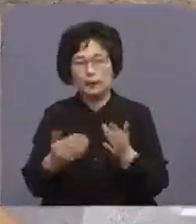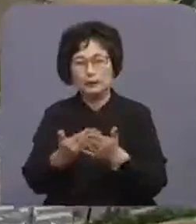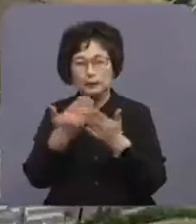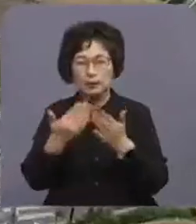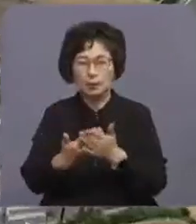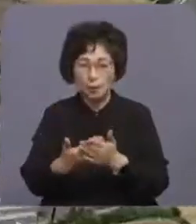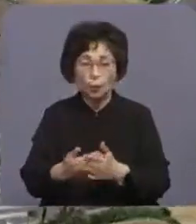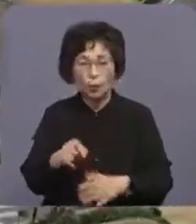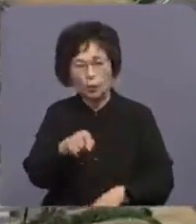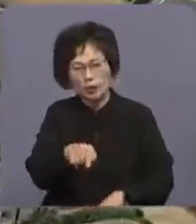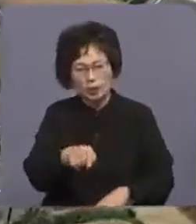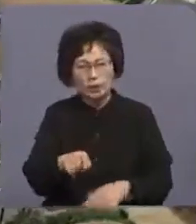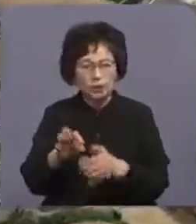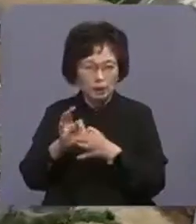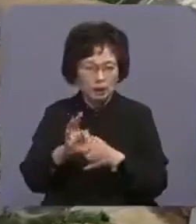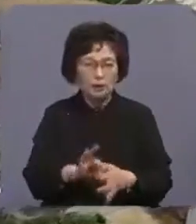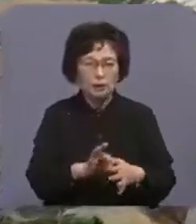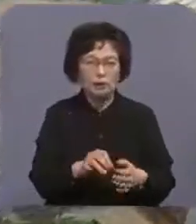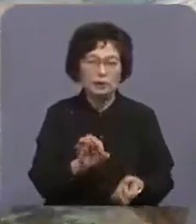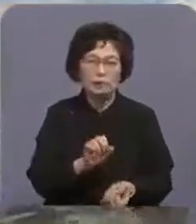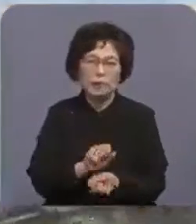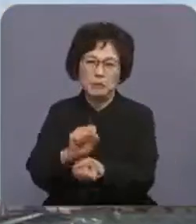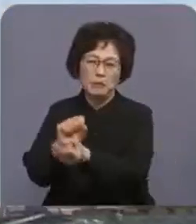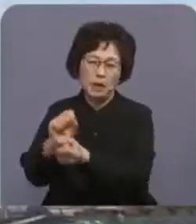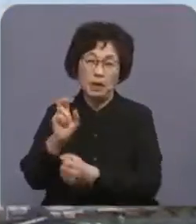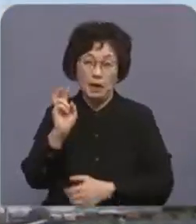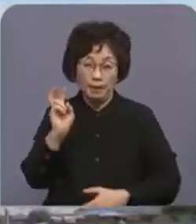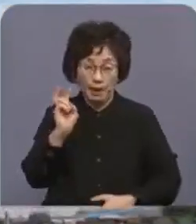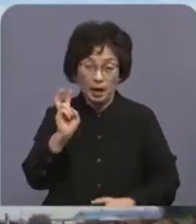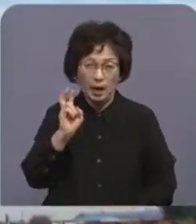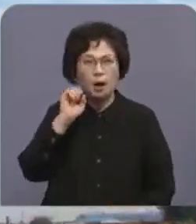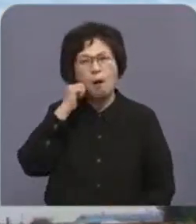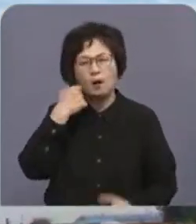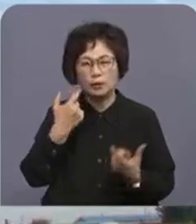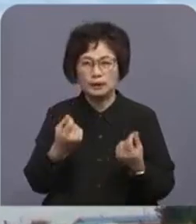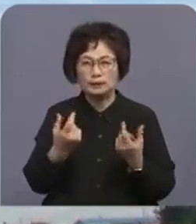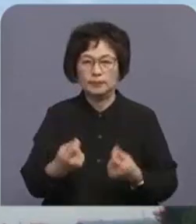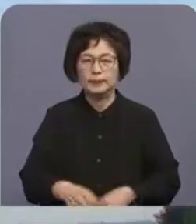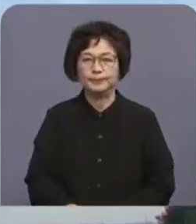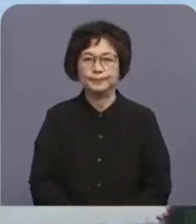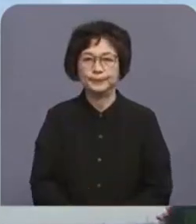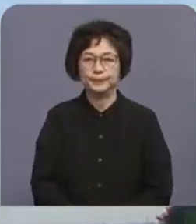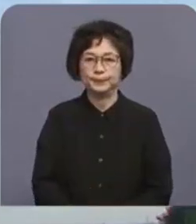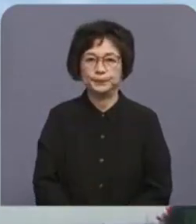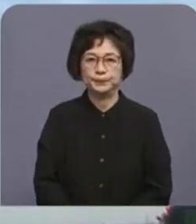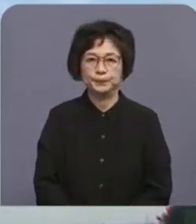영향을 미칠 수밖에 없다는 지적도 나옵니다. KBS 뉴스 박선자입니다.